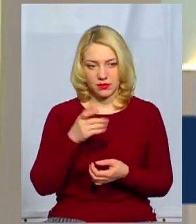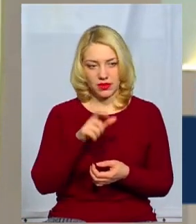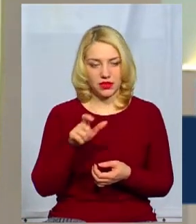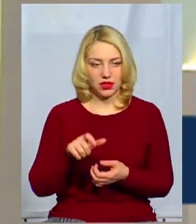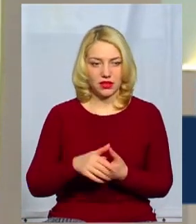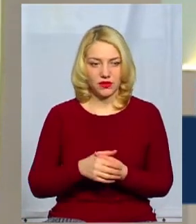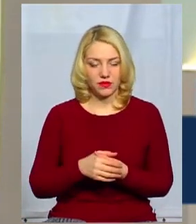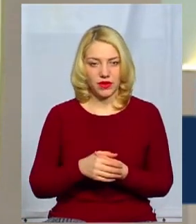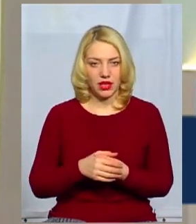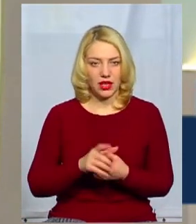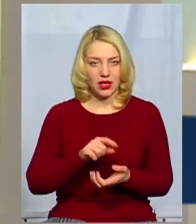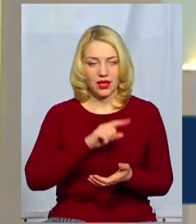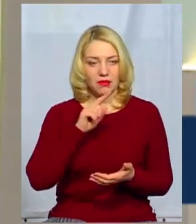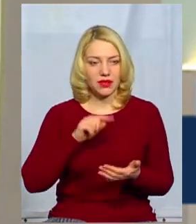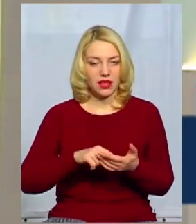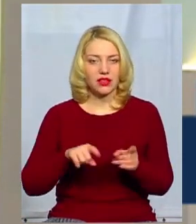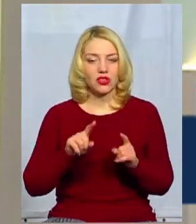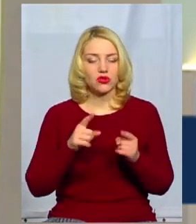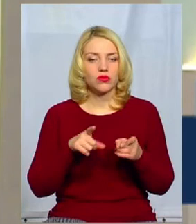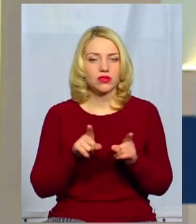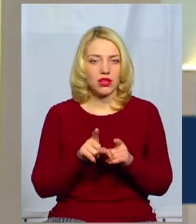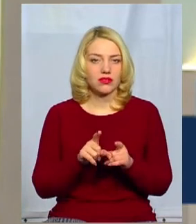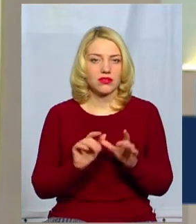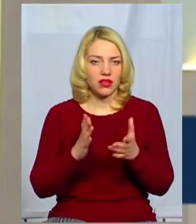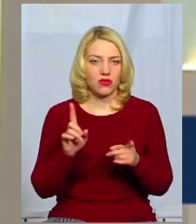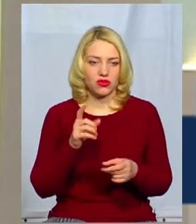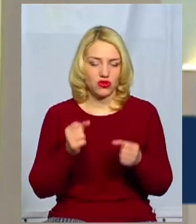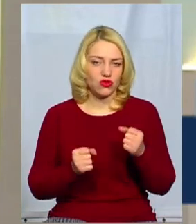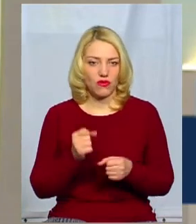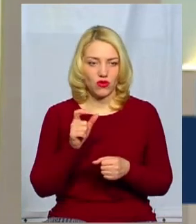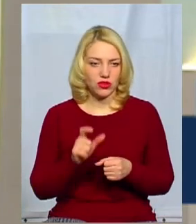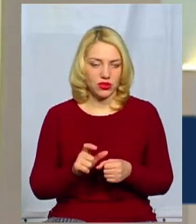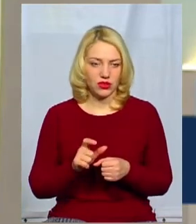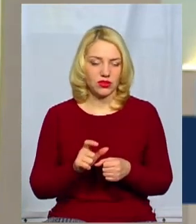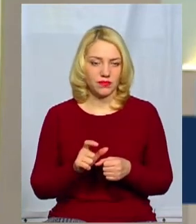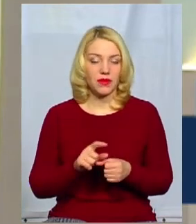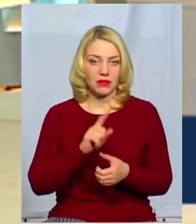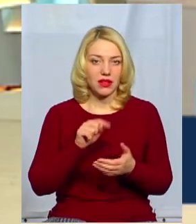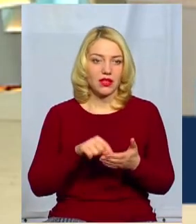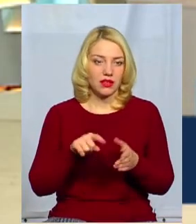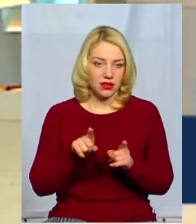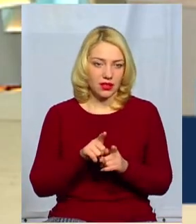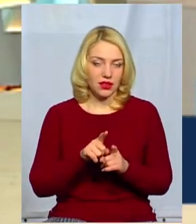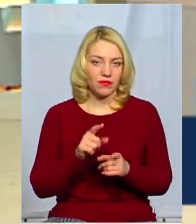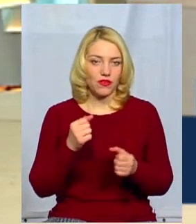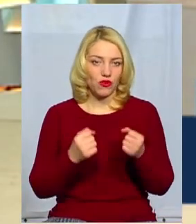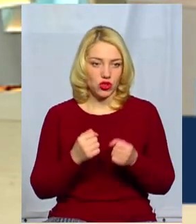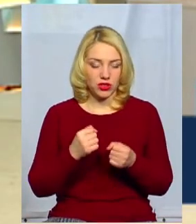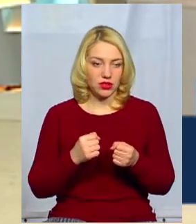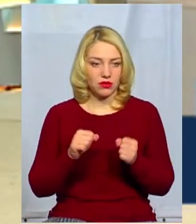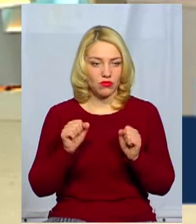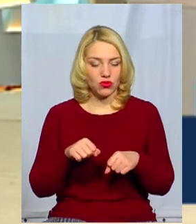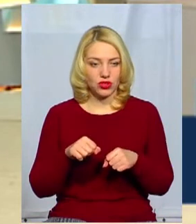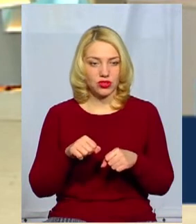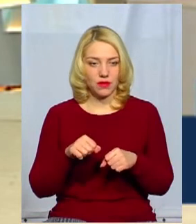Ну, запитання, чому так сталося, що от водій... Запитання таке. Водій,